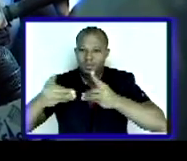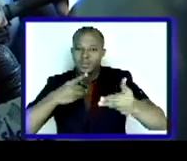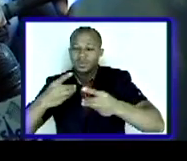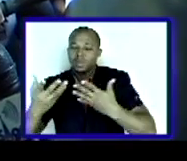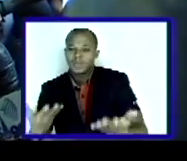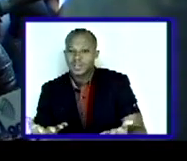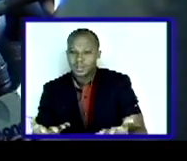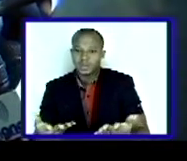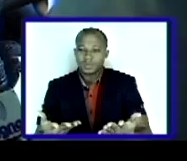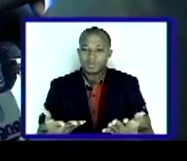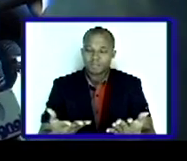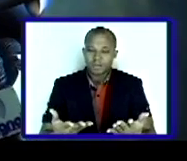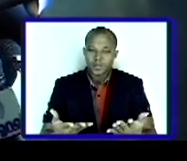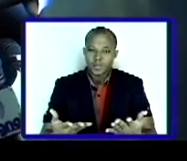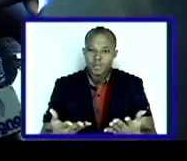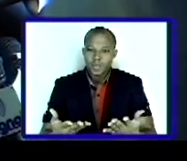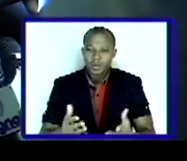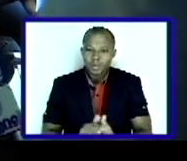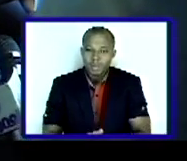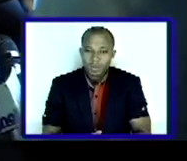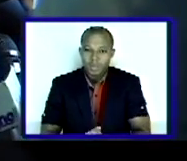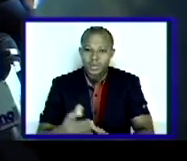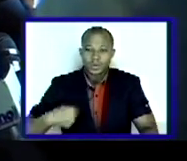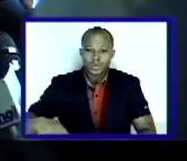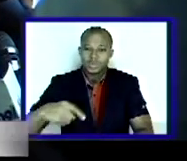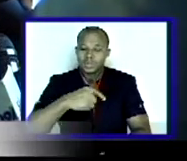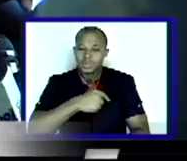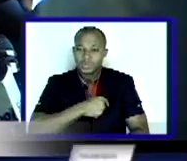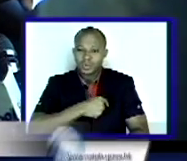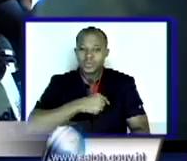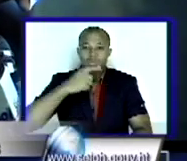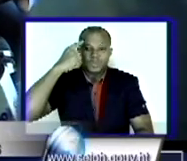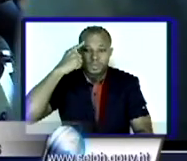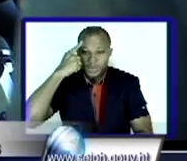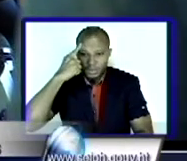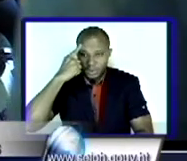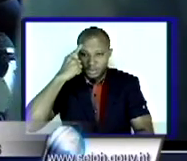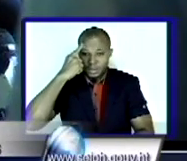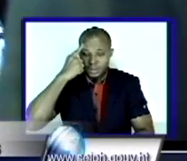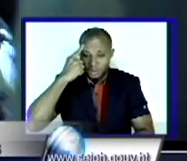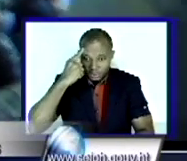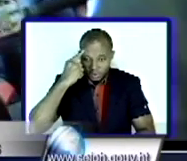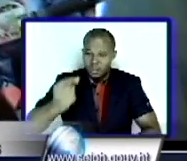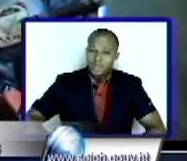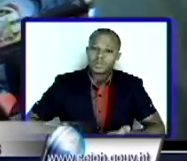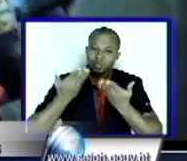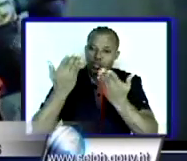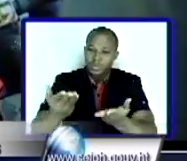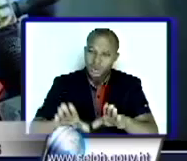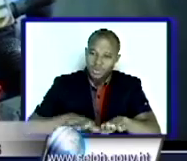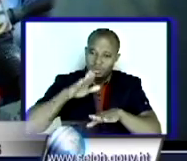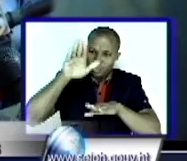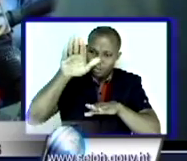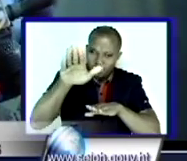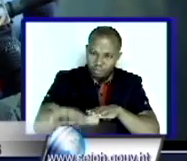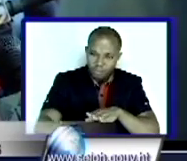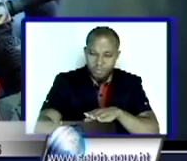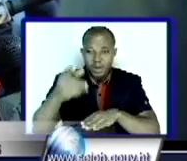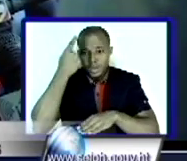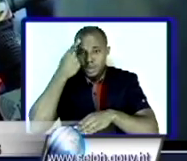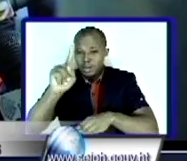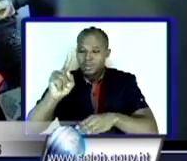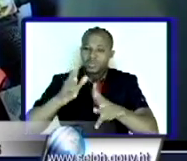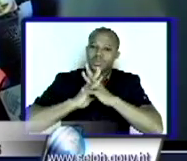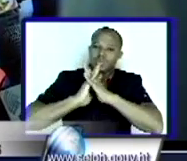d'accessibilité universelle. Et donc nous étions persuadés que ça portait un gros pas en avant